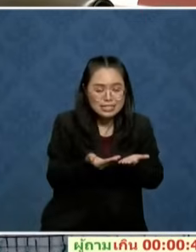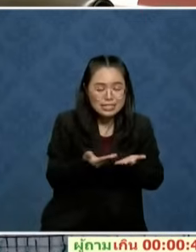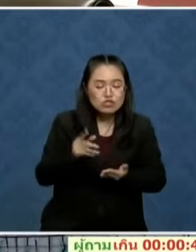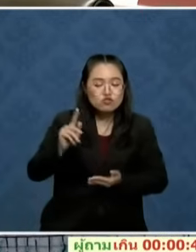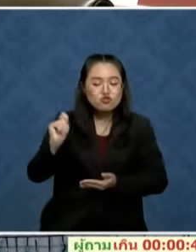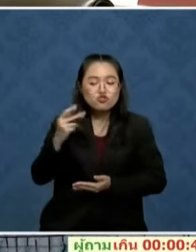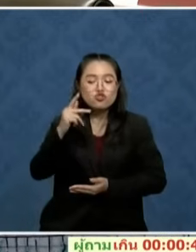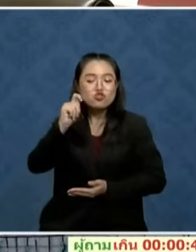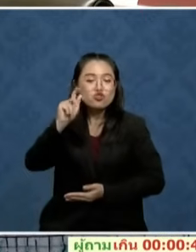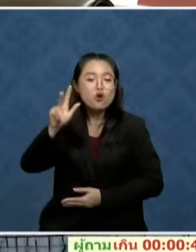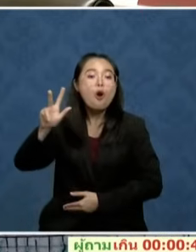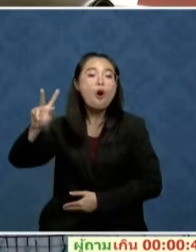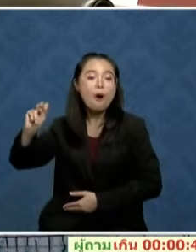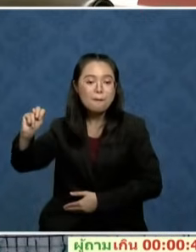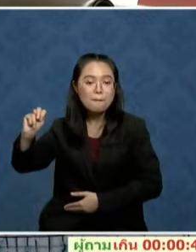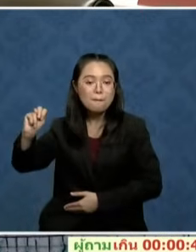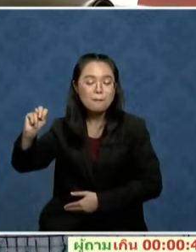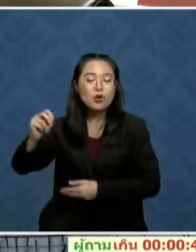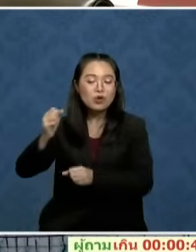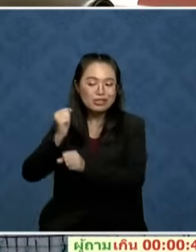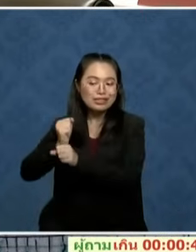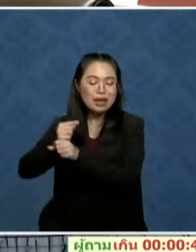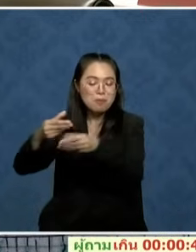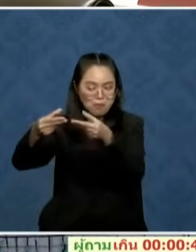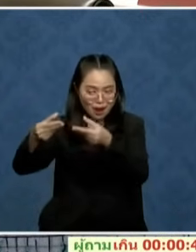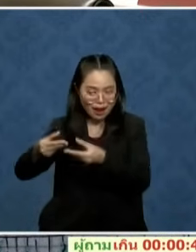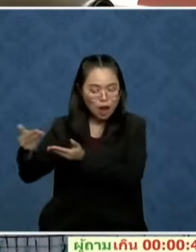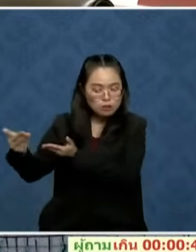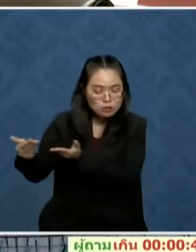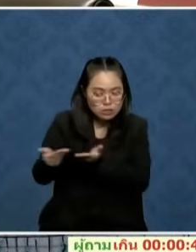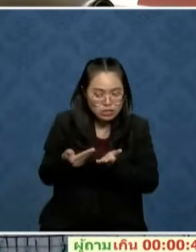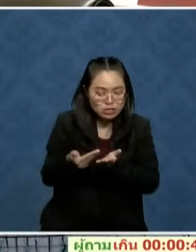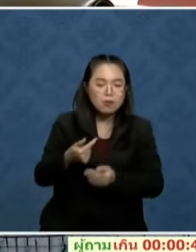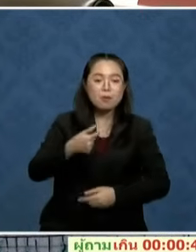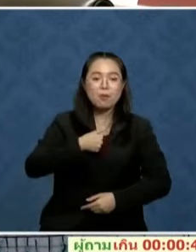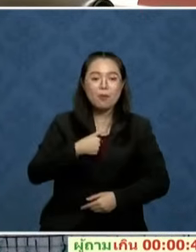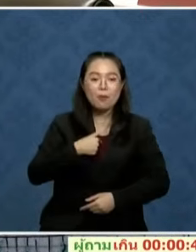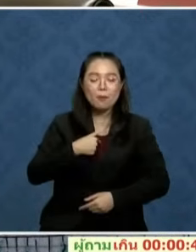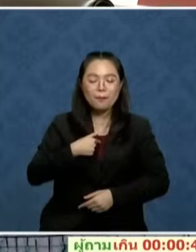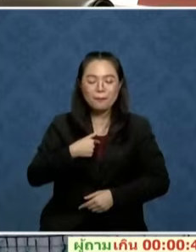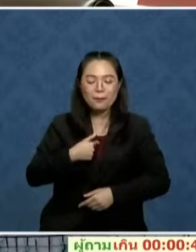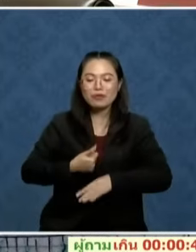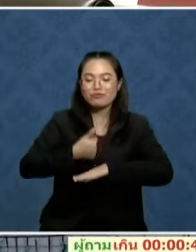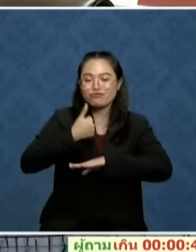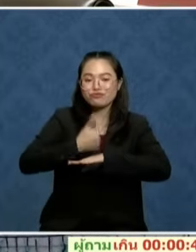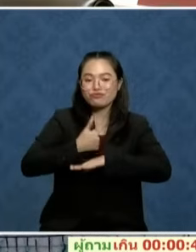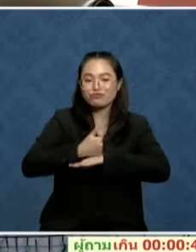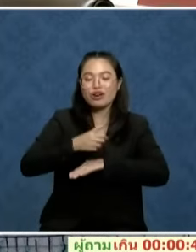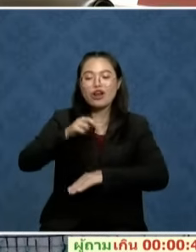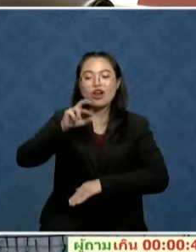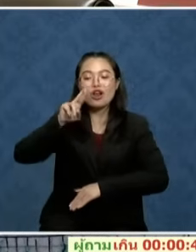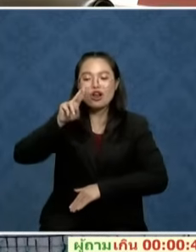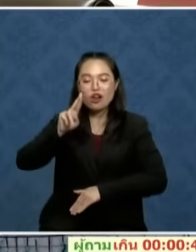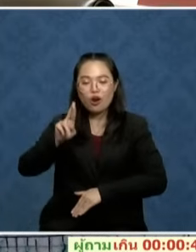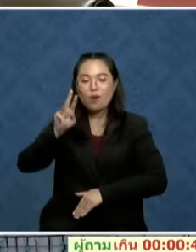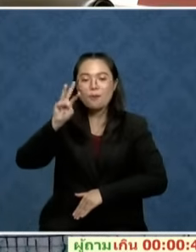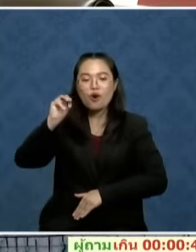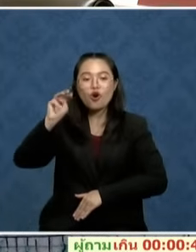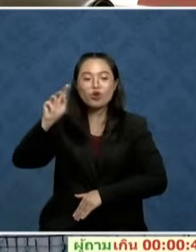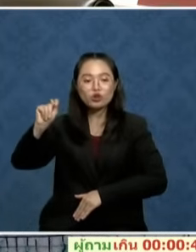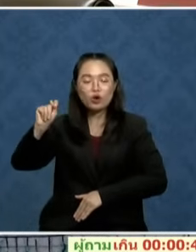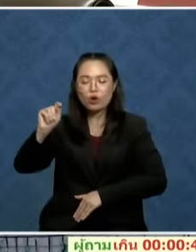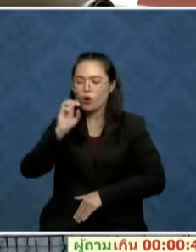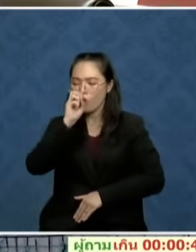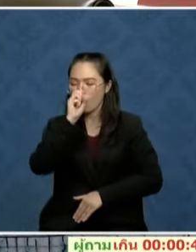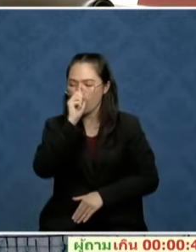ขออนุญาตเรียนว่าอย่างที่ผมเรียนแล้วนะครับว่าผมในฐานะรัฐมนตรีว่าการกระทรวงการต่างประเทศก็ต้องดูชั่งน้ำหนักระหว่างความ